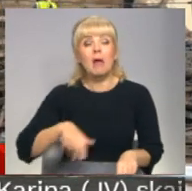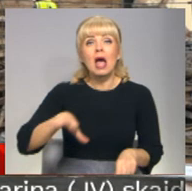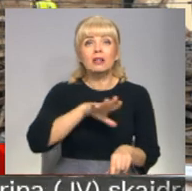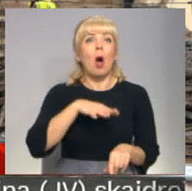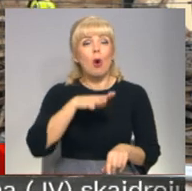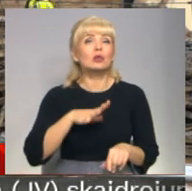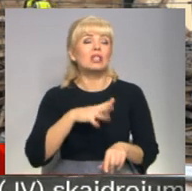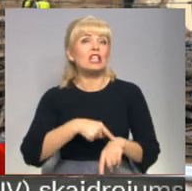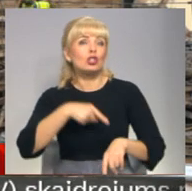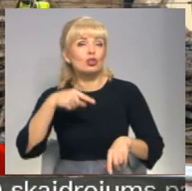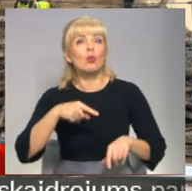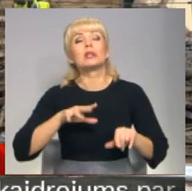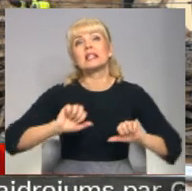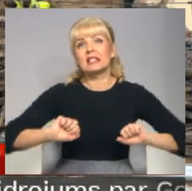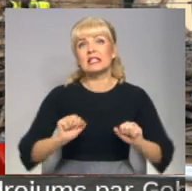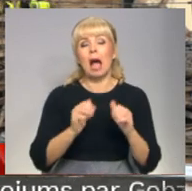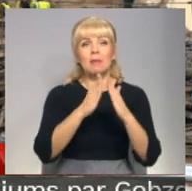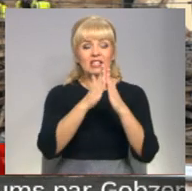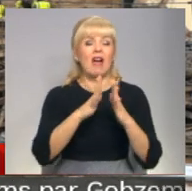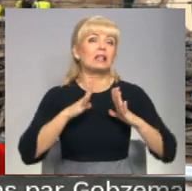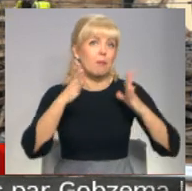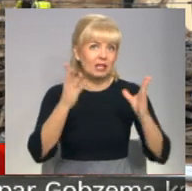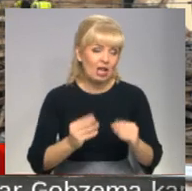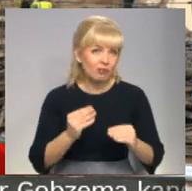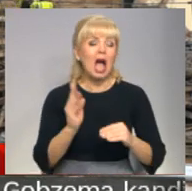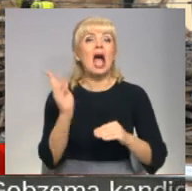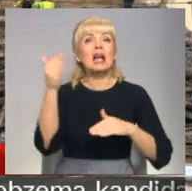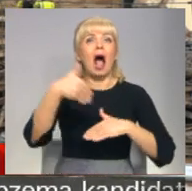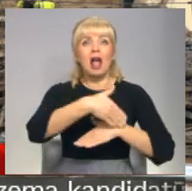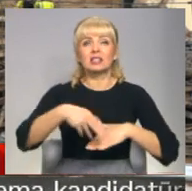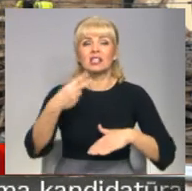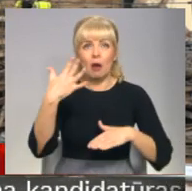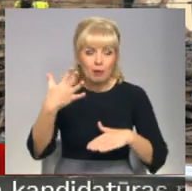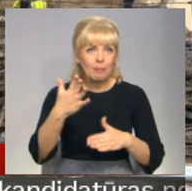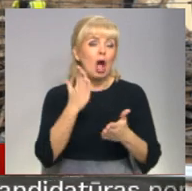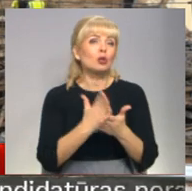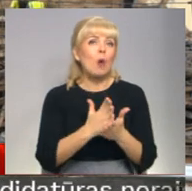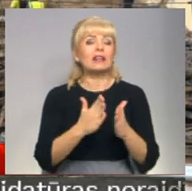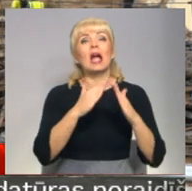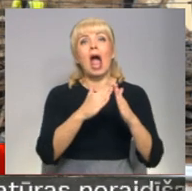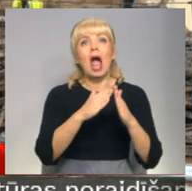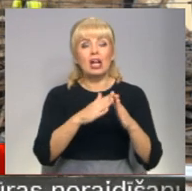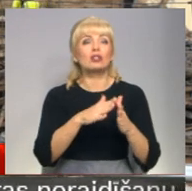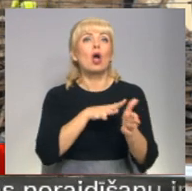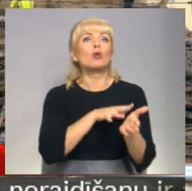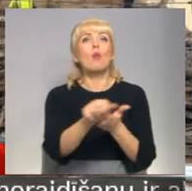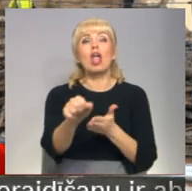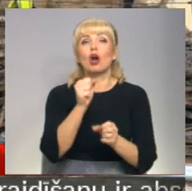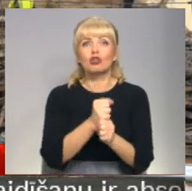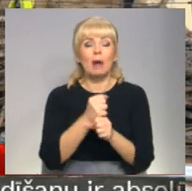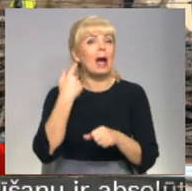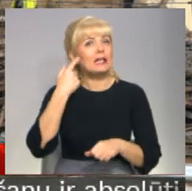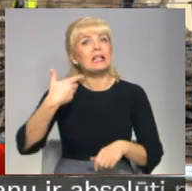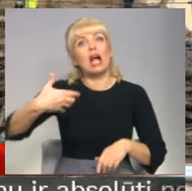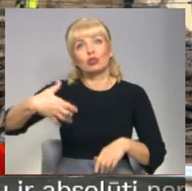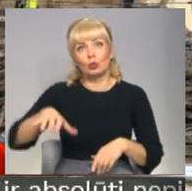bauda Ziemassvētku brīvdienas, bet šeit Kalnciem ielā 2B jau pilnā spārā rit nodegušās ēkas nojaukšanas darbi. Rīgas doma gan